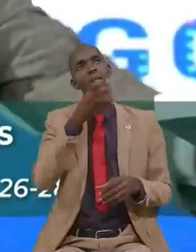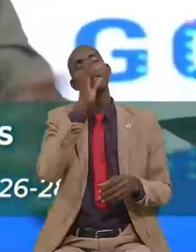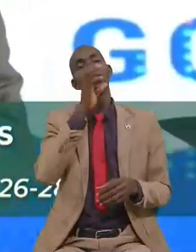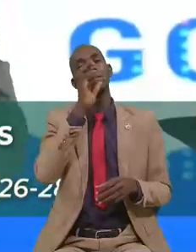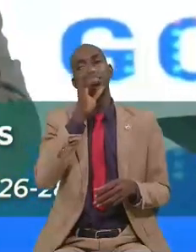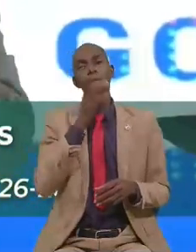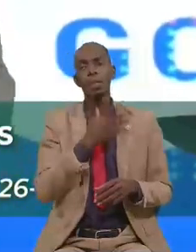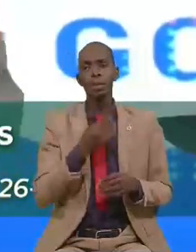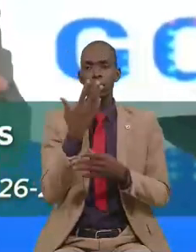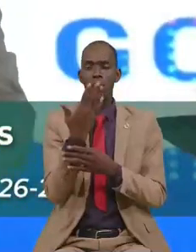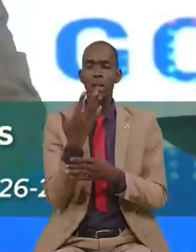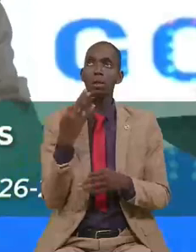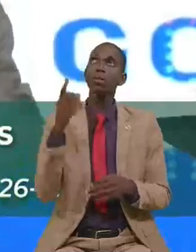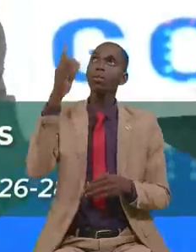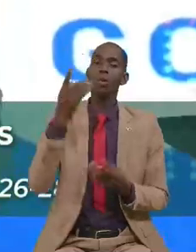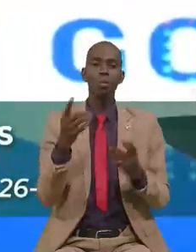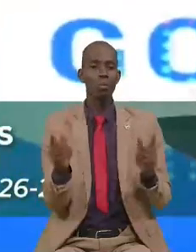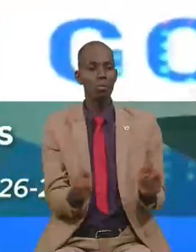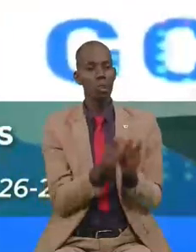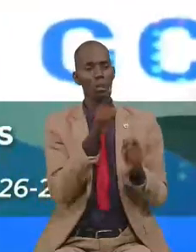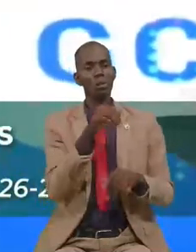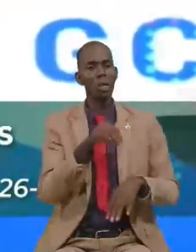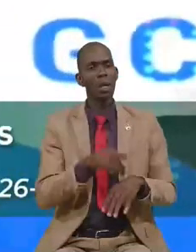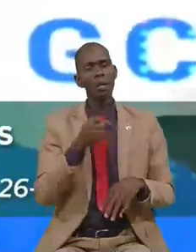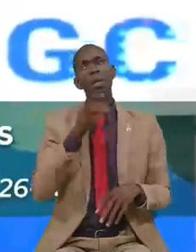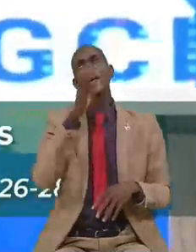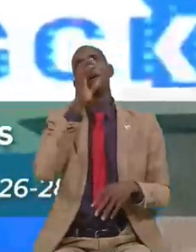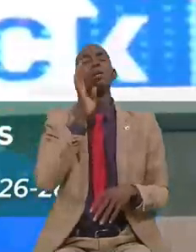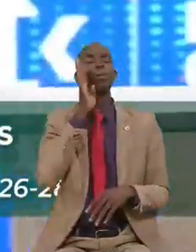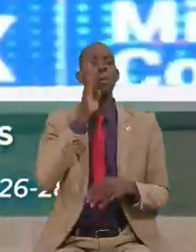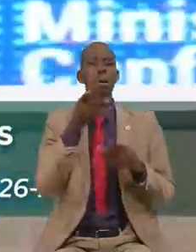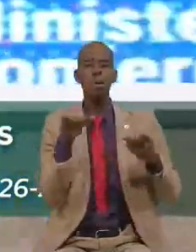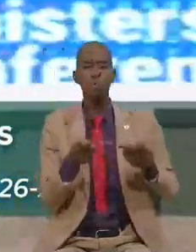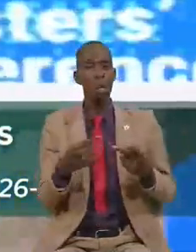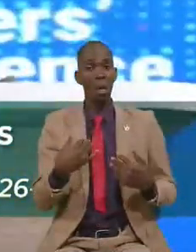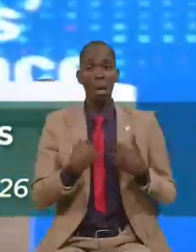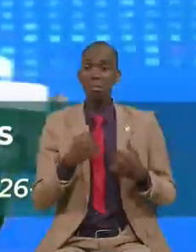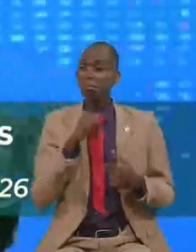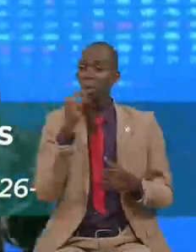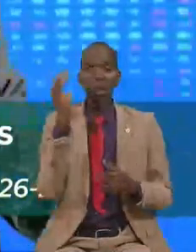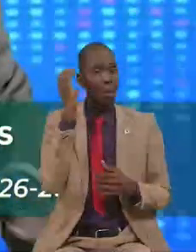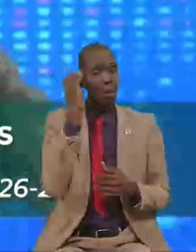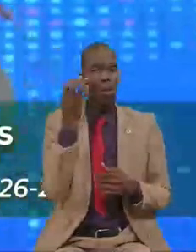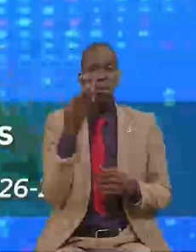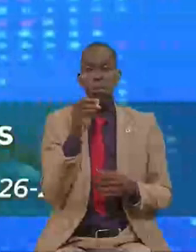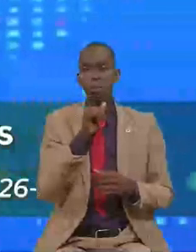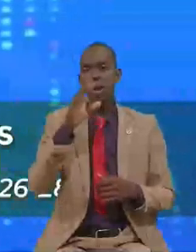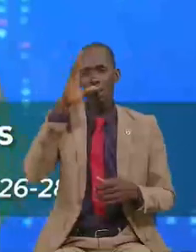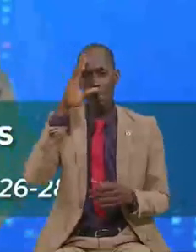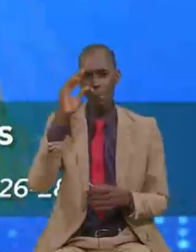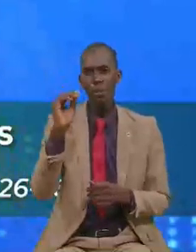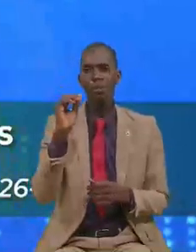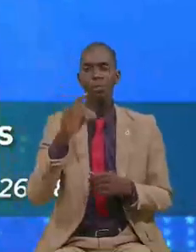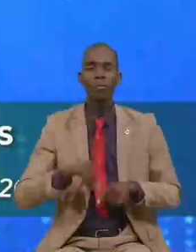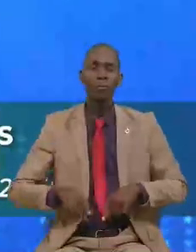dans une buvette et la main de Dieu est venue sur lui. Si tu es en train de moi, je n'ai pas encore entendu ça. Je n'ai pas entendu quelqu'un qui vit